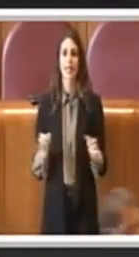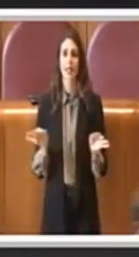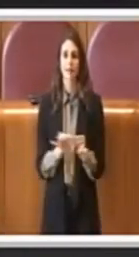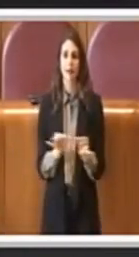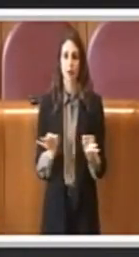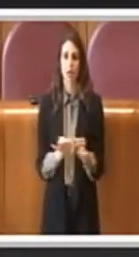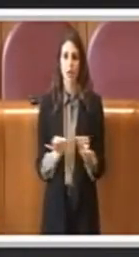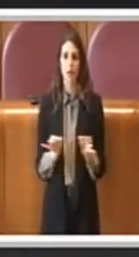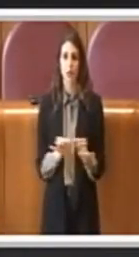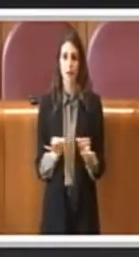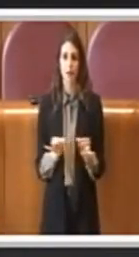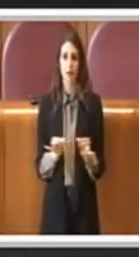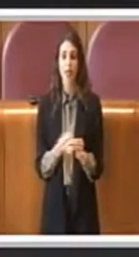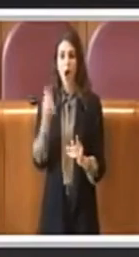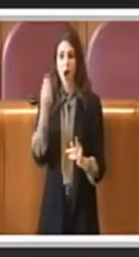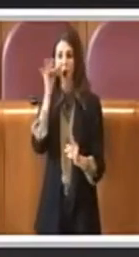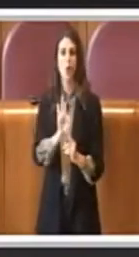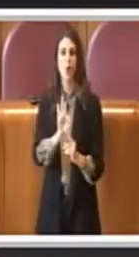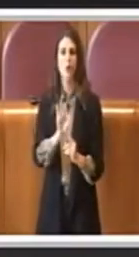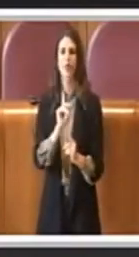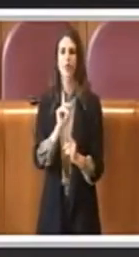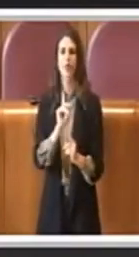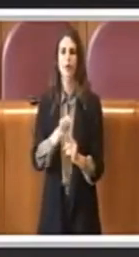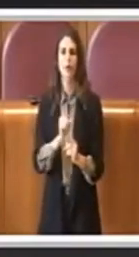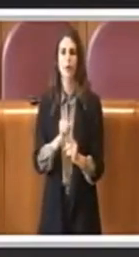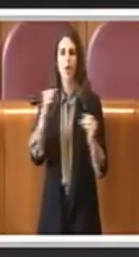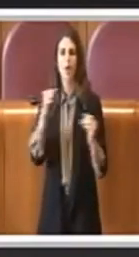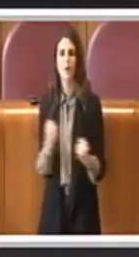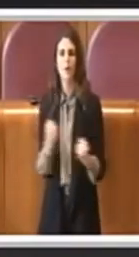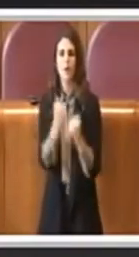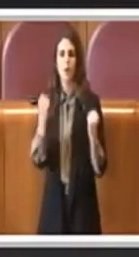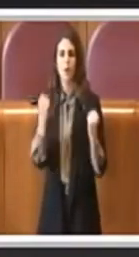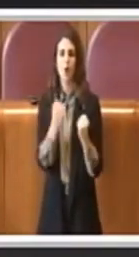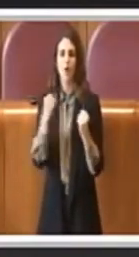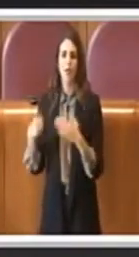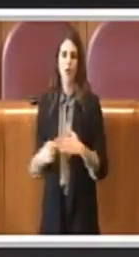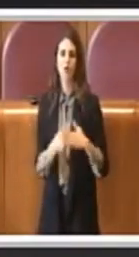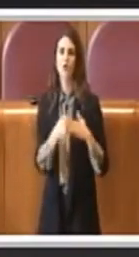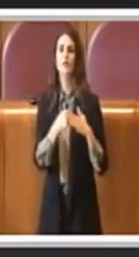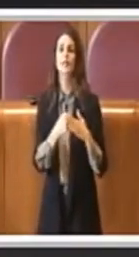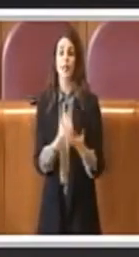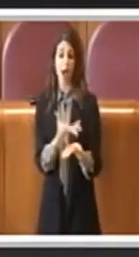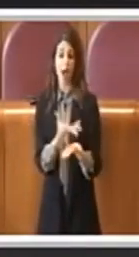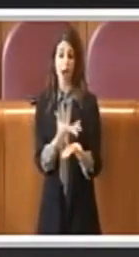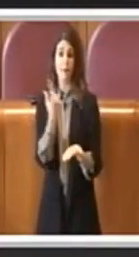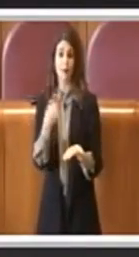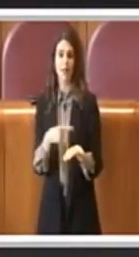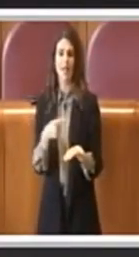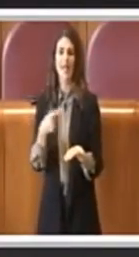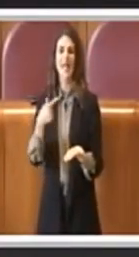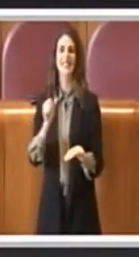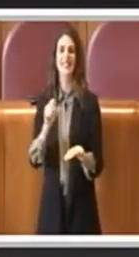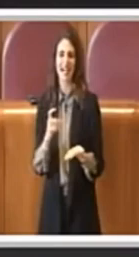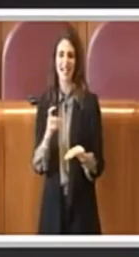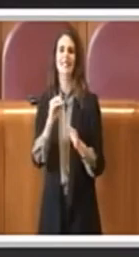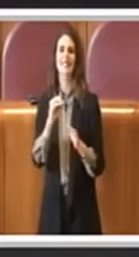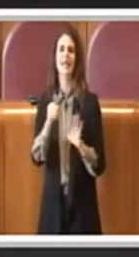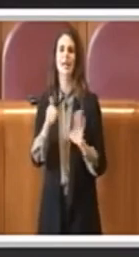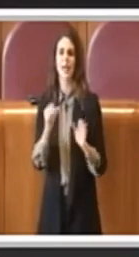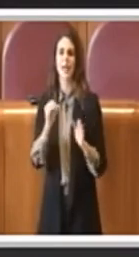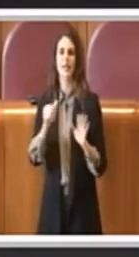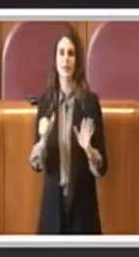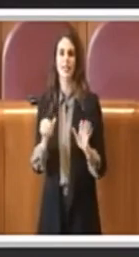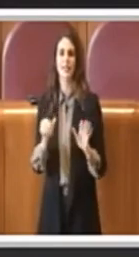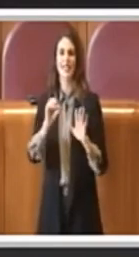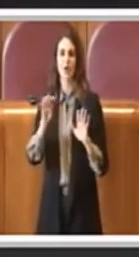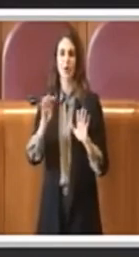appunto mira ancora di più a promuovere e a sostenere la diffusione di questa applicazione ChiamaTaxi 060609, che è